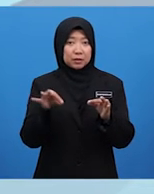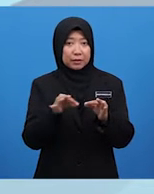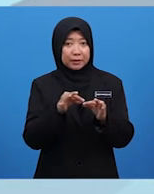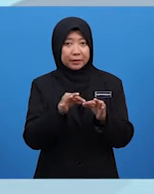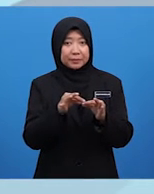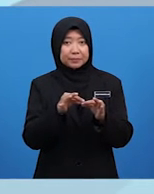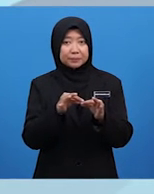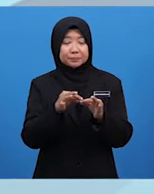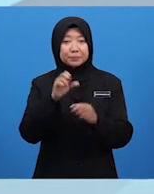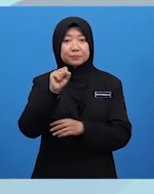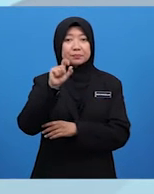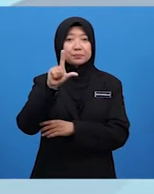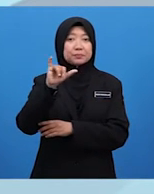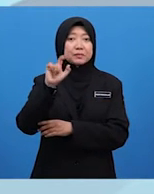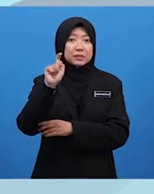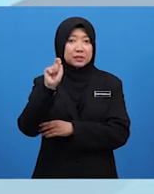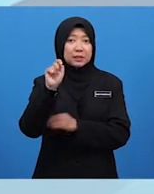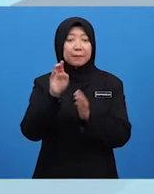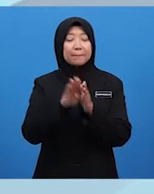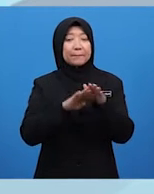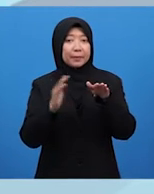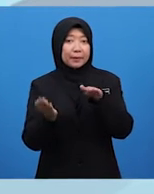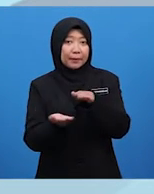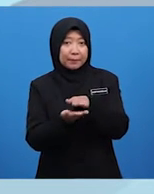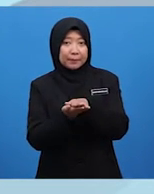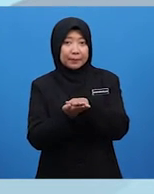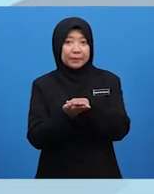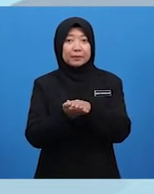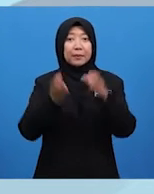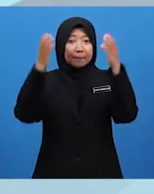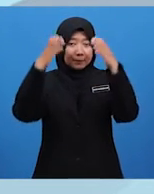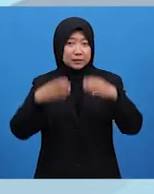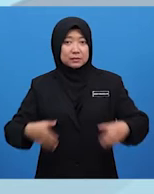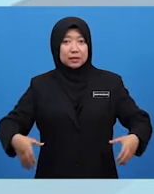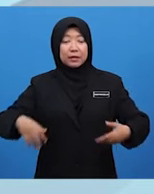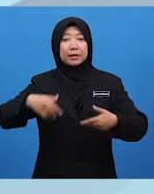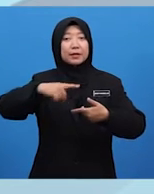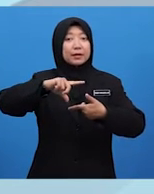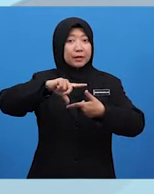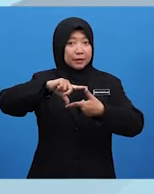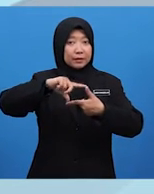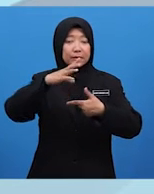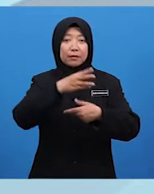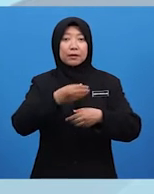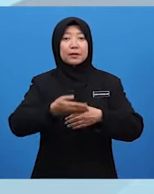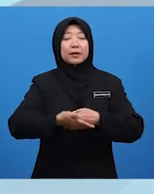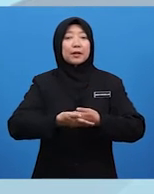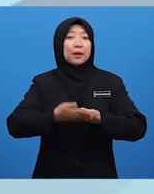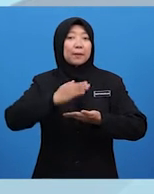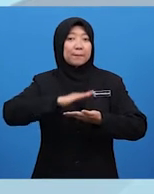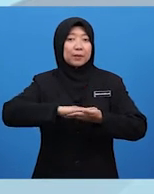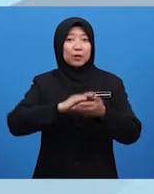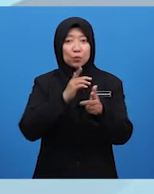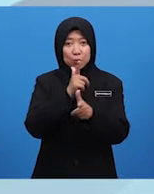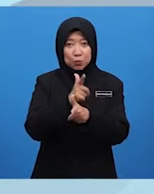berlapik, kekek, pesak, lengan dan kelepek lurus.